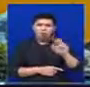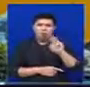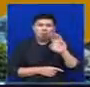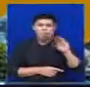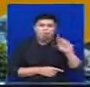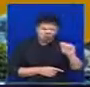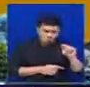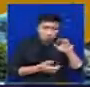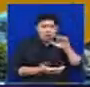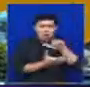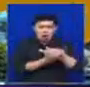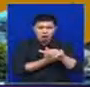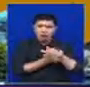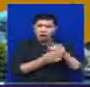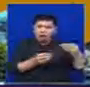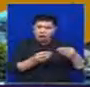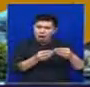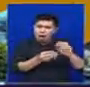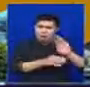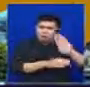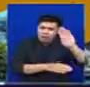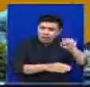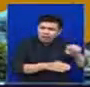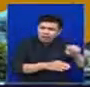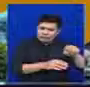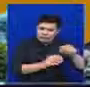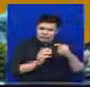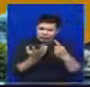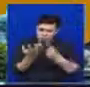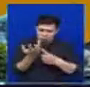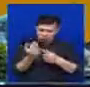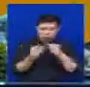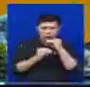และคู่สมรสมีหุ้นส่วนกับบริษัทตามจำนวนที่กฎหม